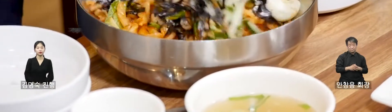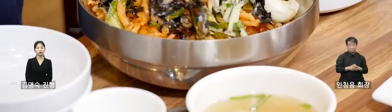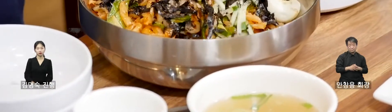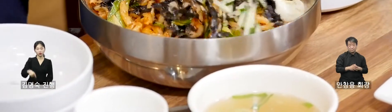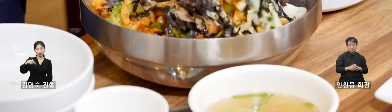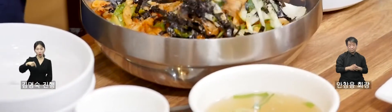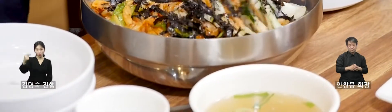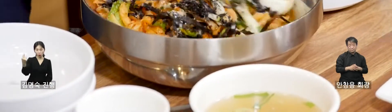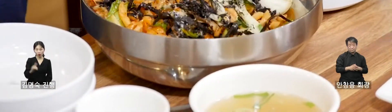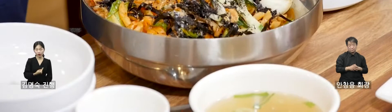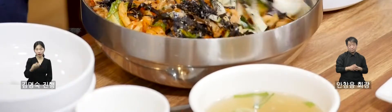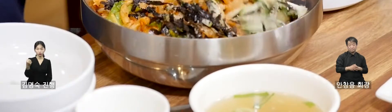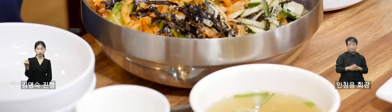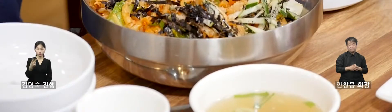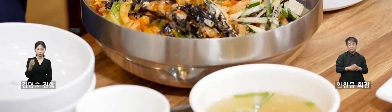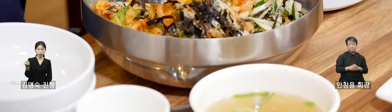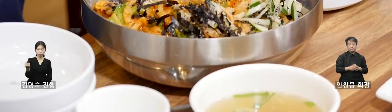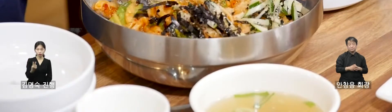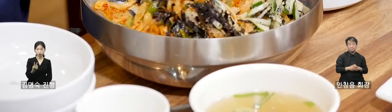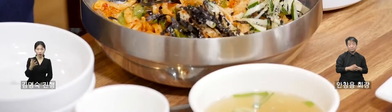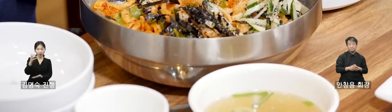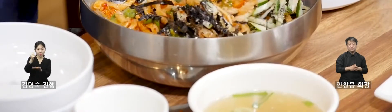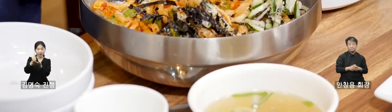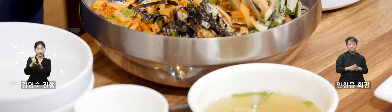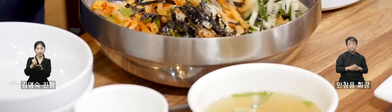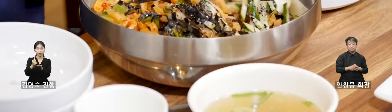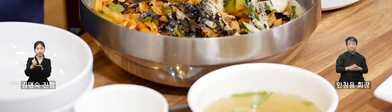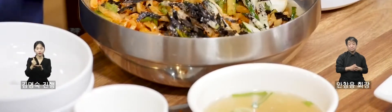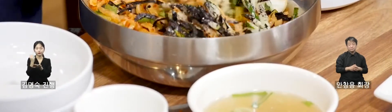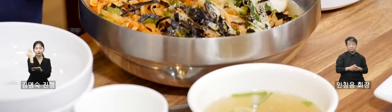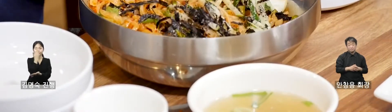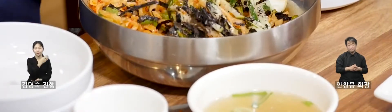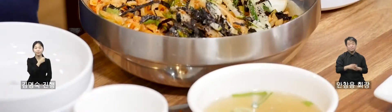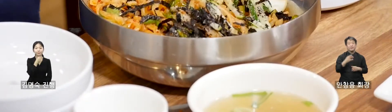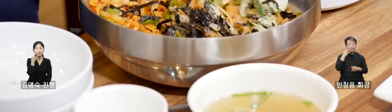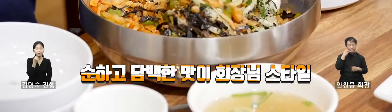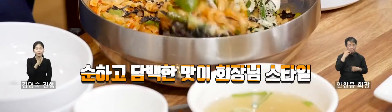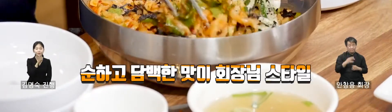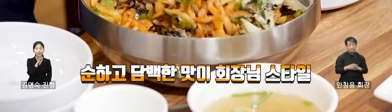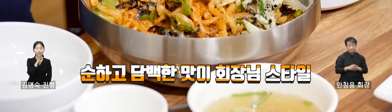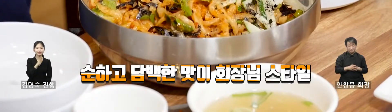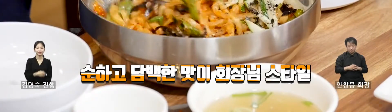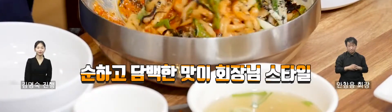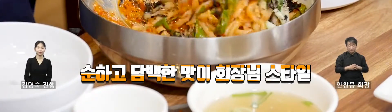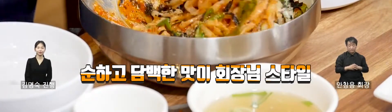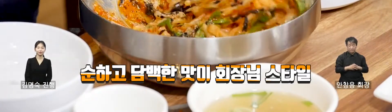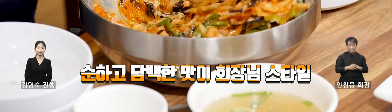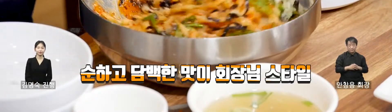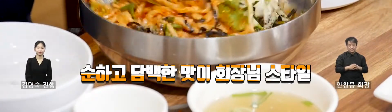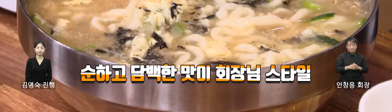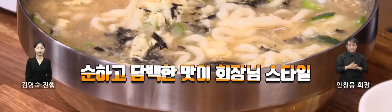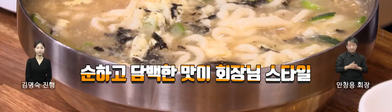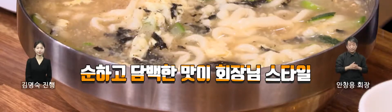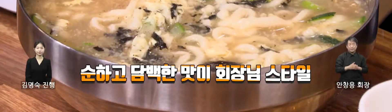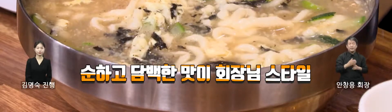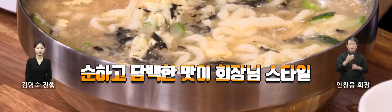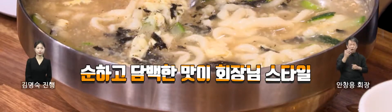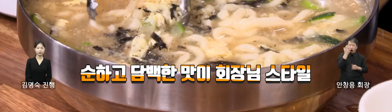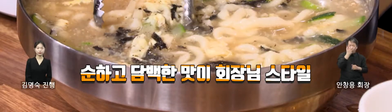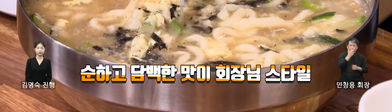주로 회장님은 순한 맛을 주로 많이 드세요? 예. 저는 담백한 이 순한 맛이 좋은 것